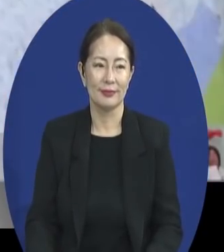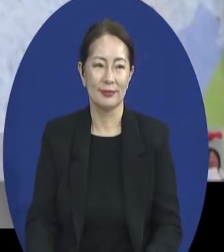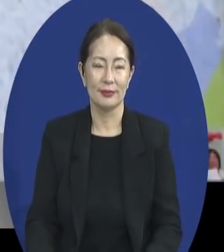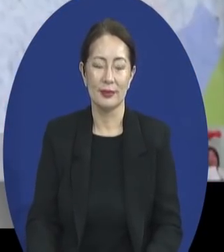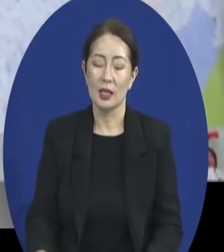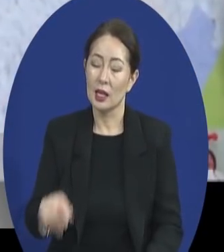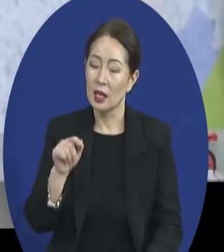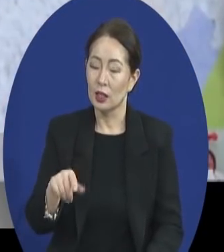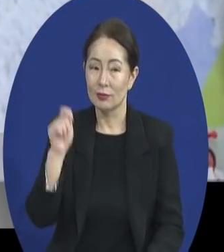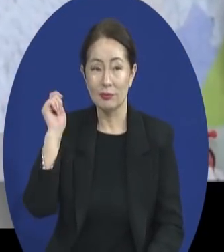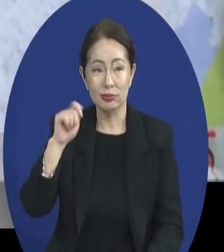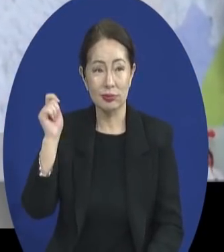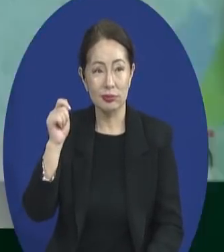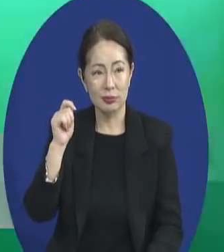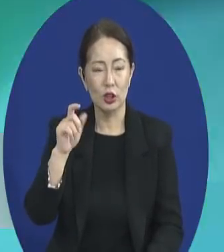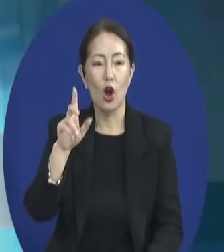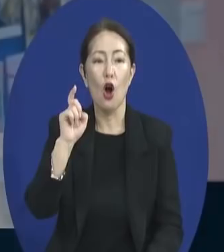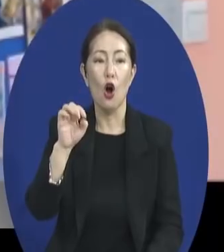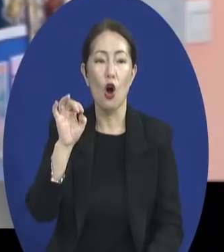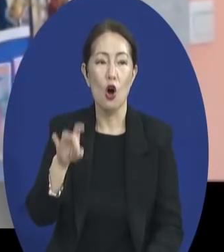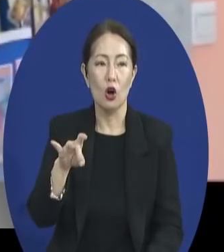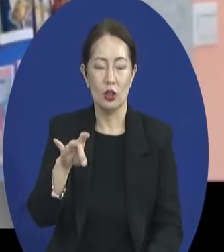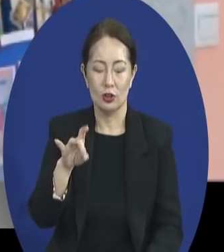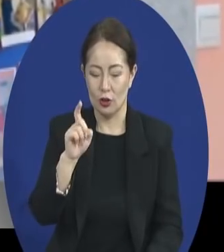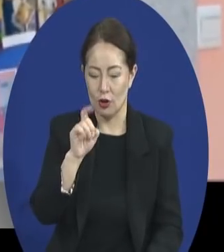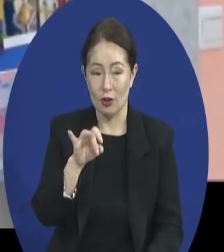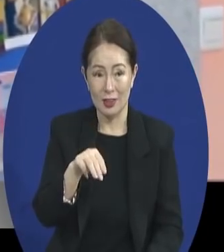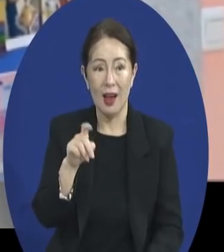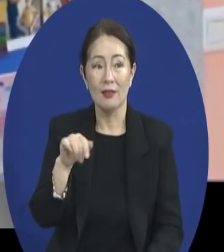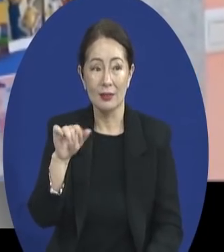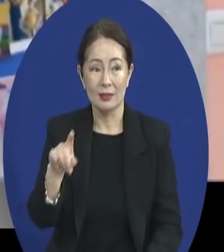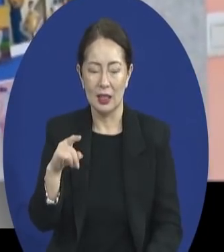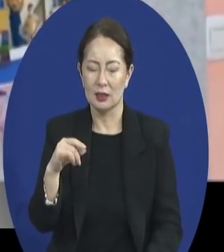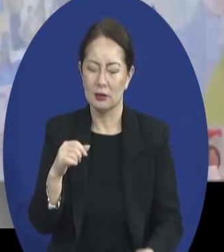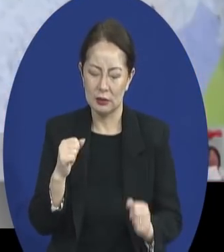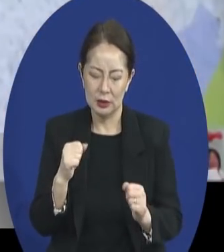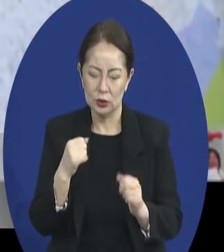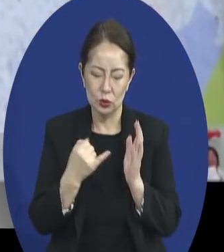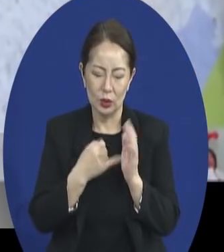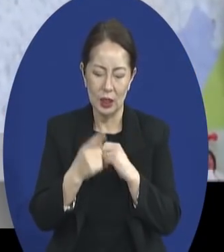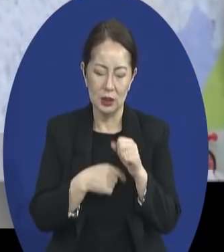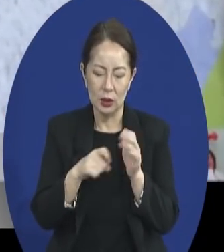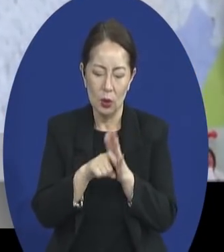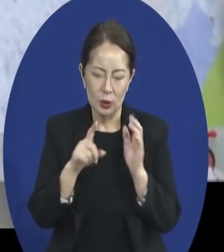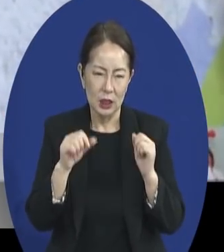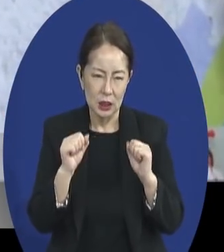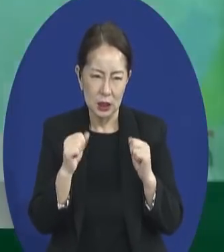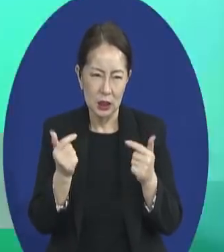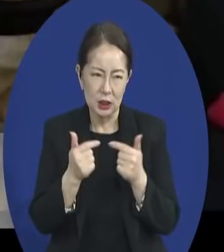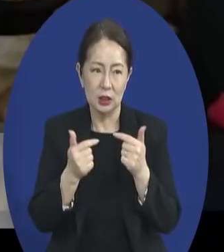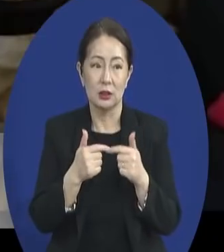Яг ингэж хонх цохиж хорт хавдрын ард гар хүртэл борхолон охин 6 жил хэцүү өвчин хүнд өдрүүдтэй тэмцсэн юм. Тэрээр